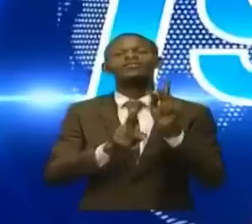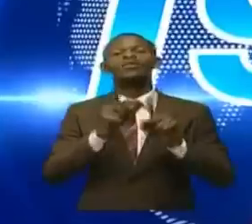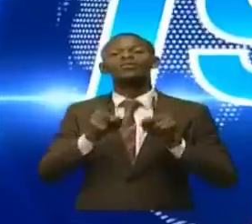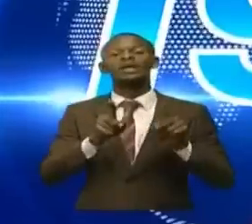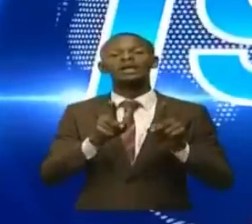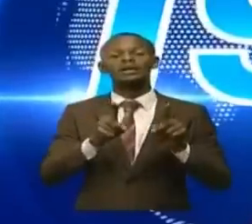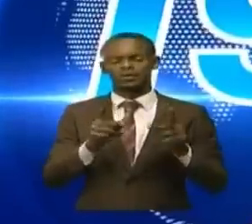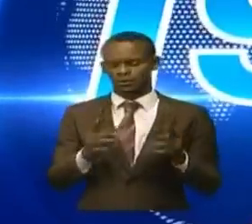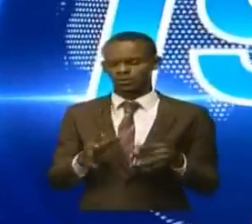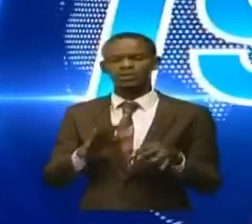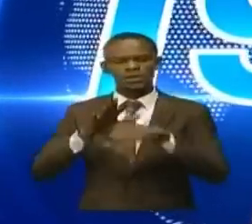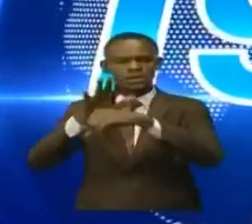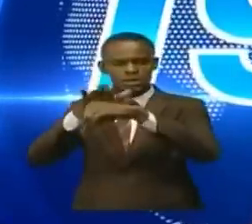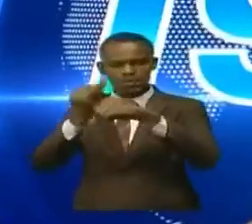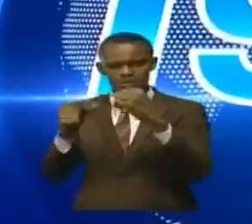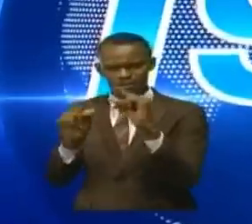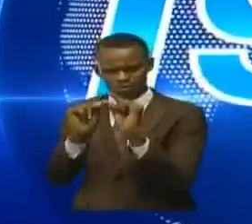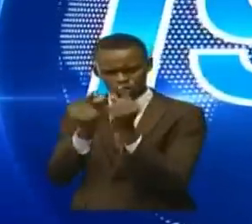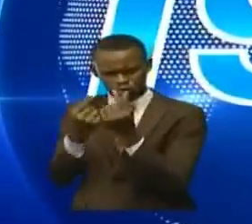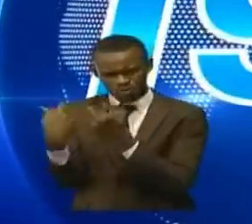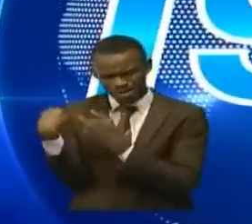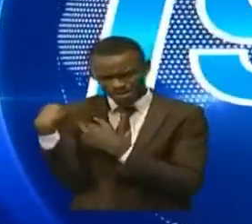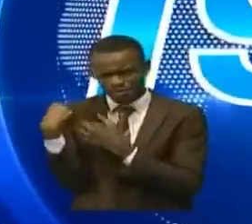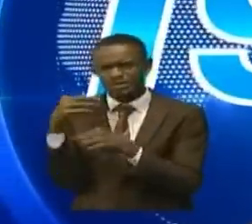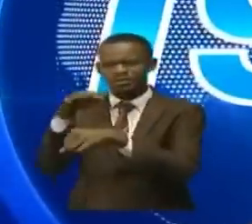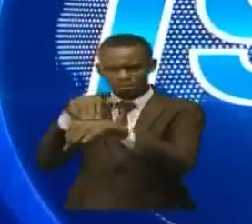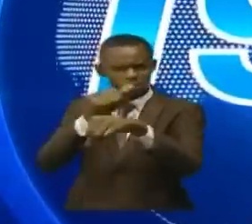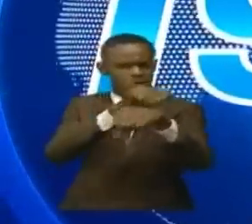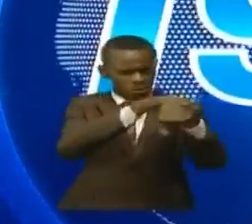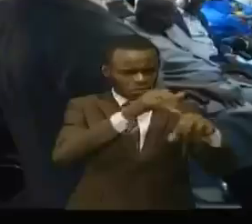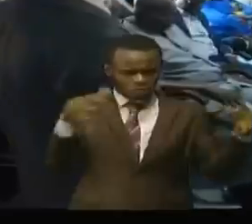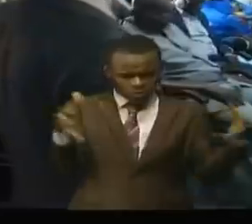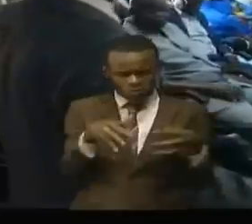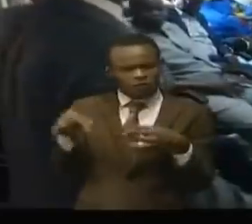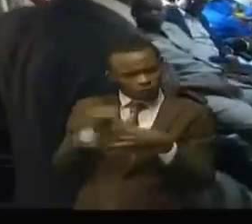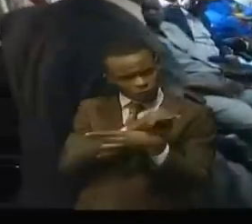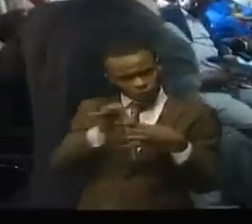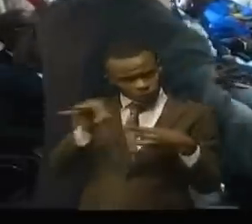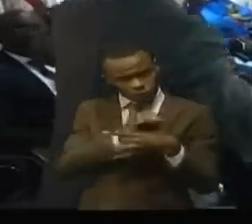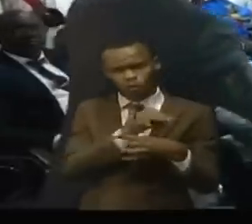en formation. Bienvenue Eningi Serge Mata. Reportage.